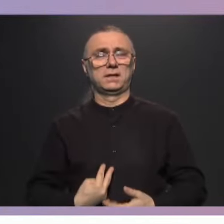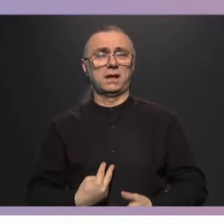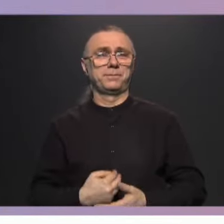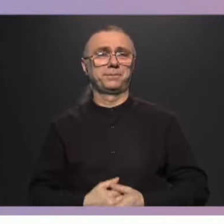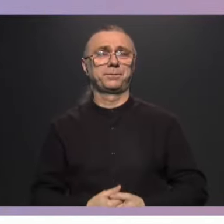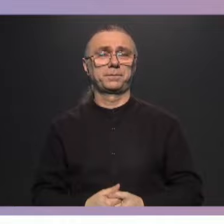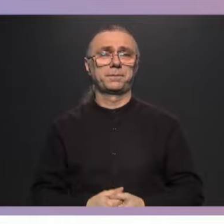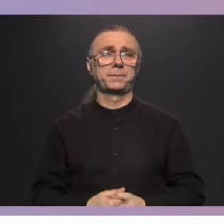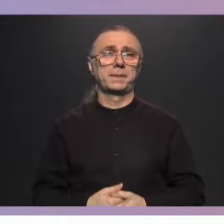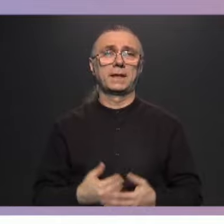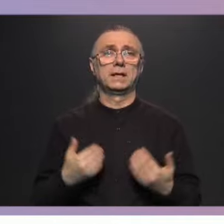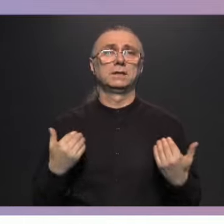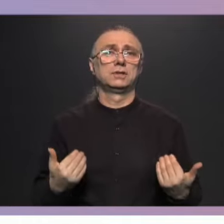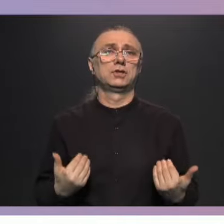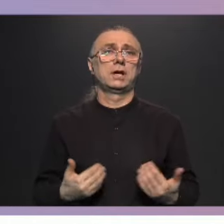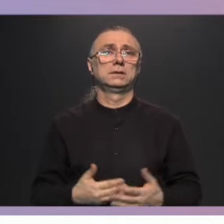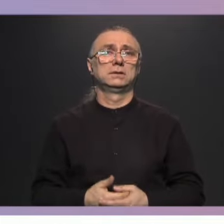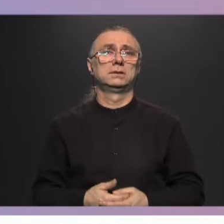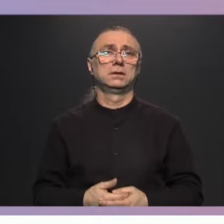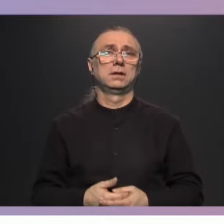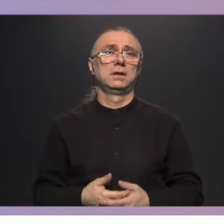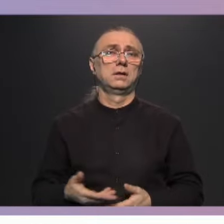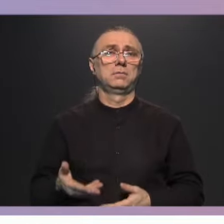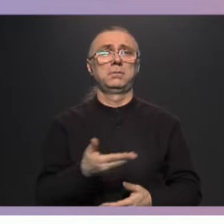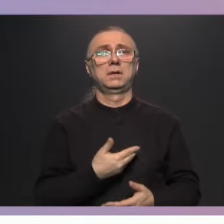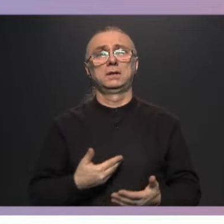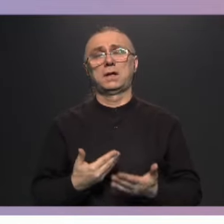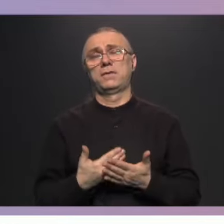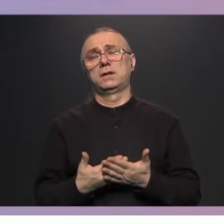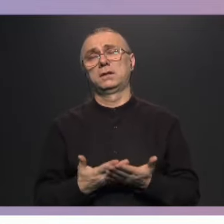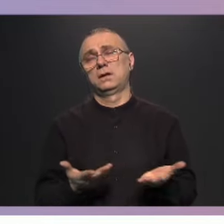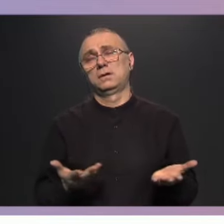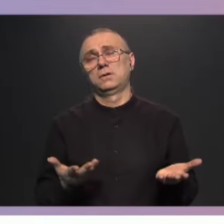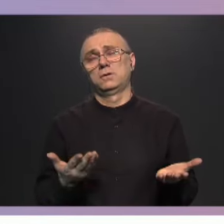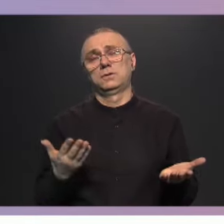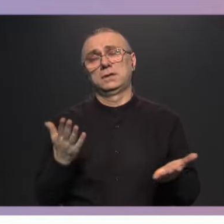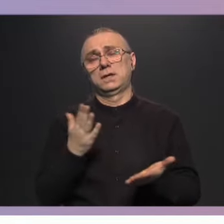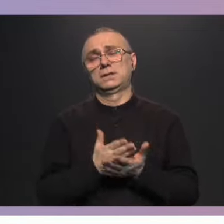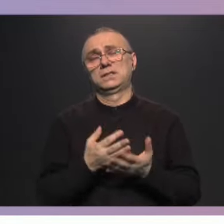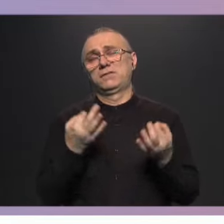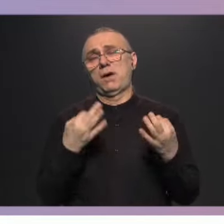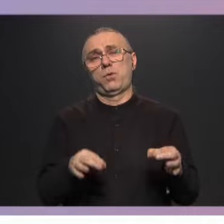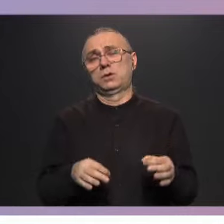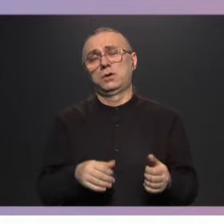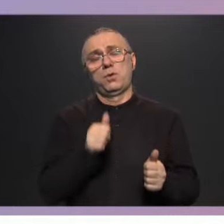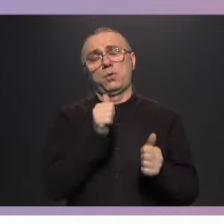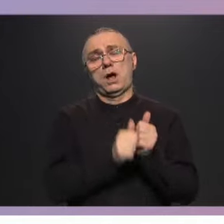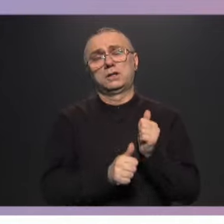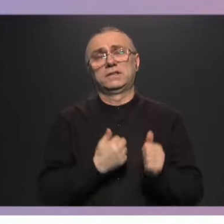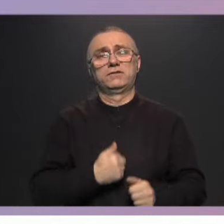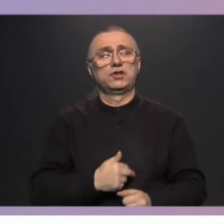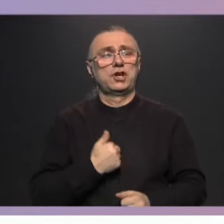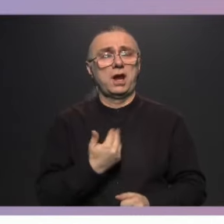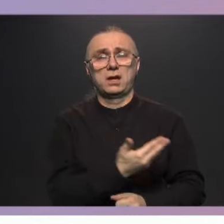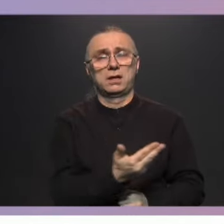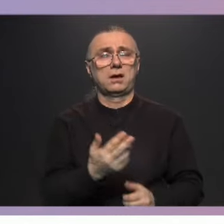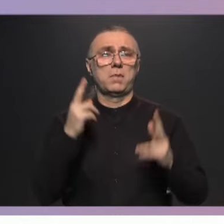Сейчас, ну, не знаю, наверное, мы снова окунулись в ту свободу, когда каждый священник, и вот я монашествующий, но я ношу короткую